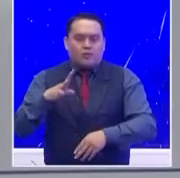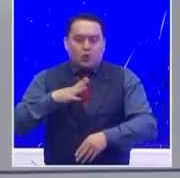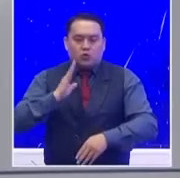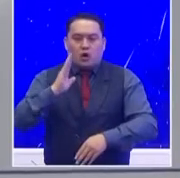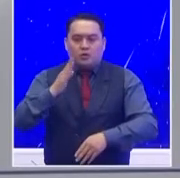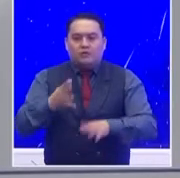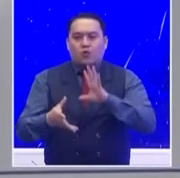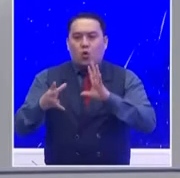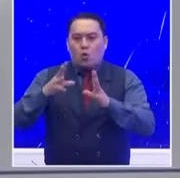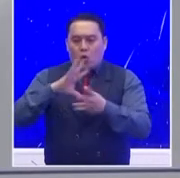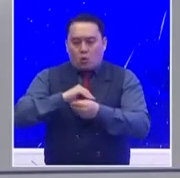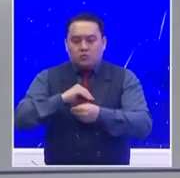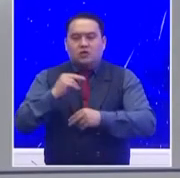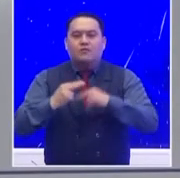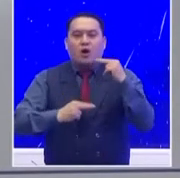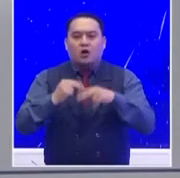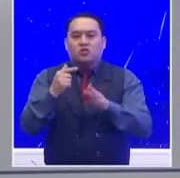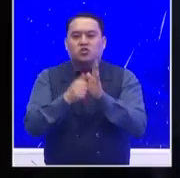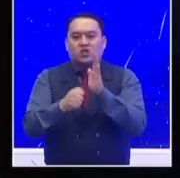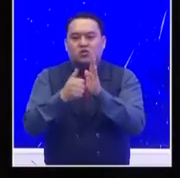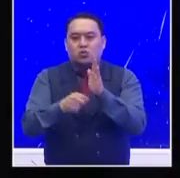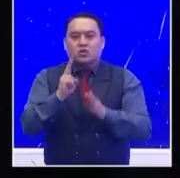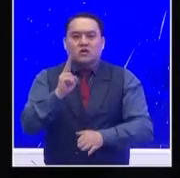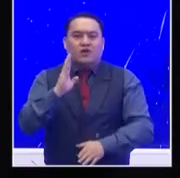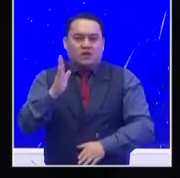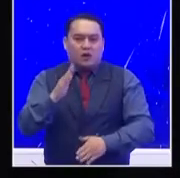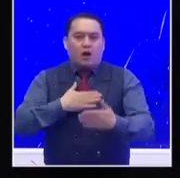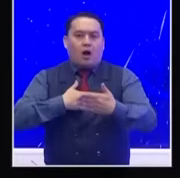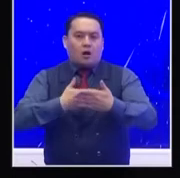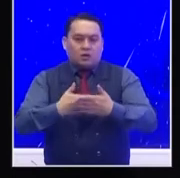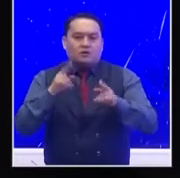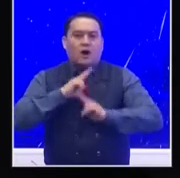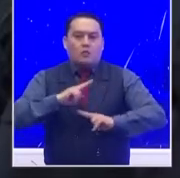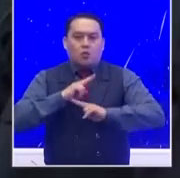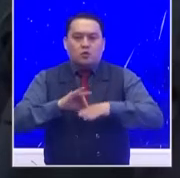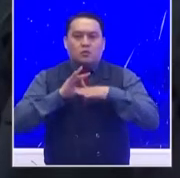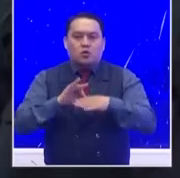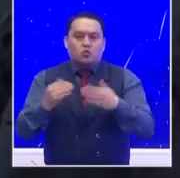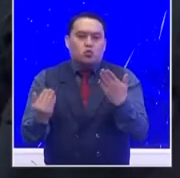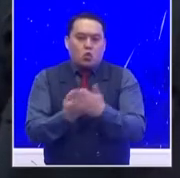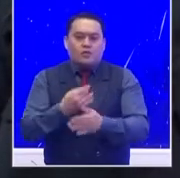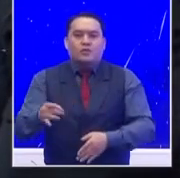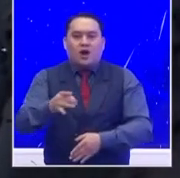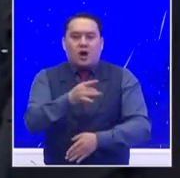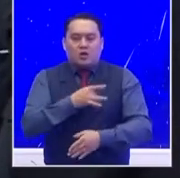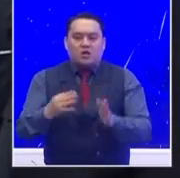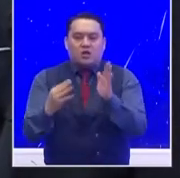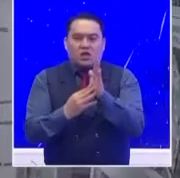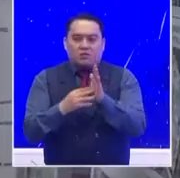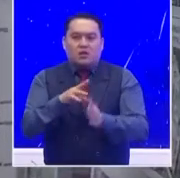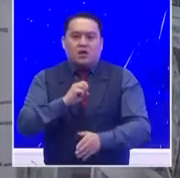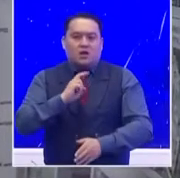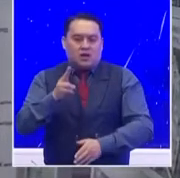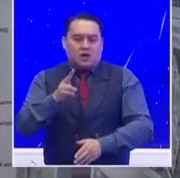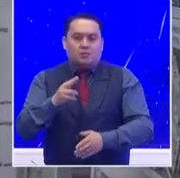там в общей сложности намерены возвести более 600 квартир активные работы проводятся в новом строящемся микрорайоне 9 и бирлик